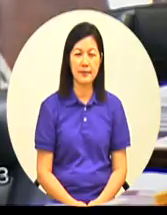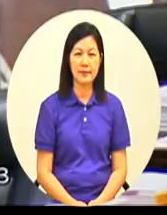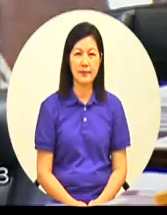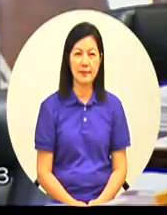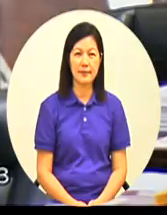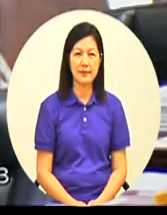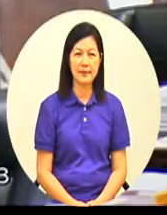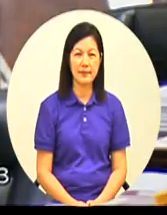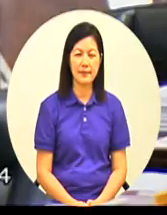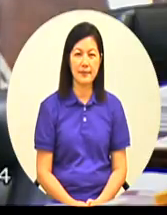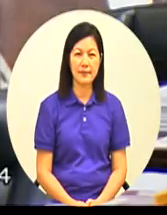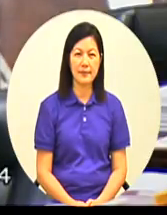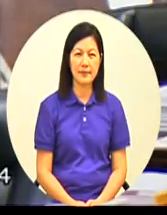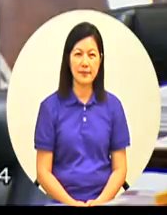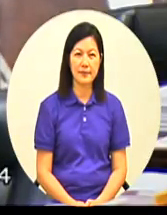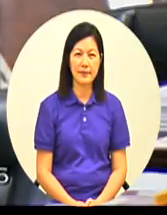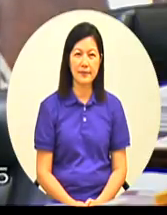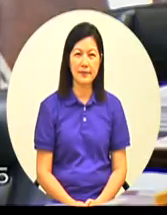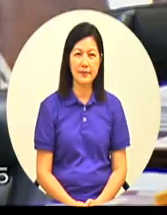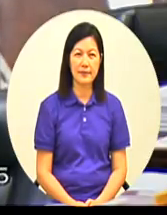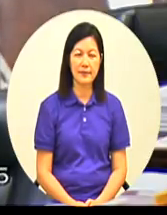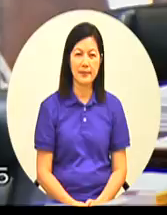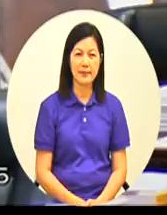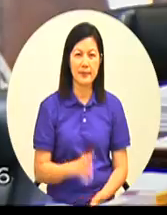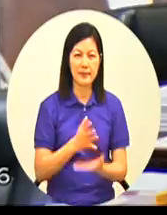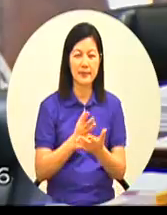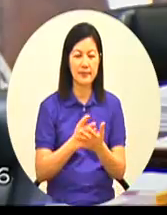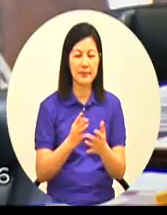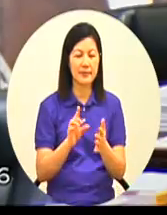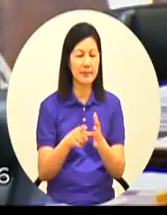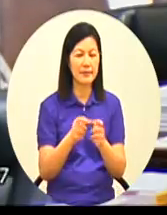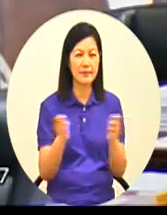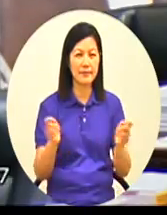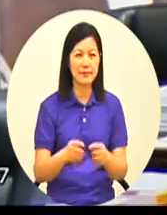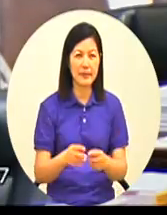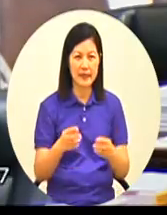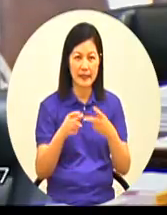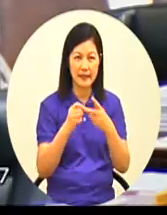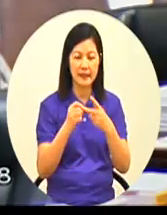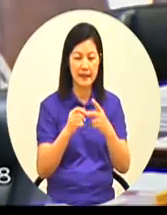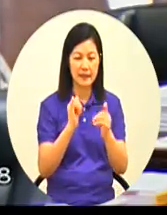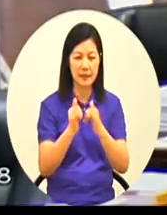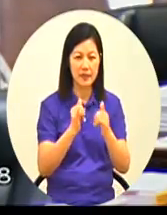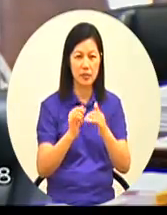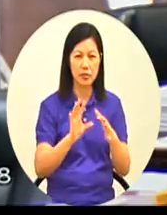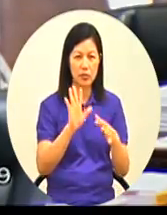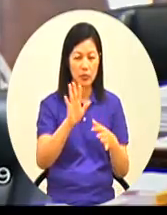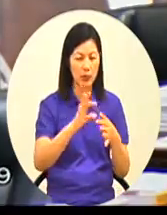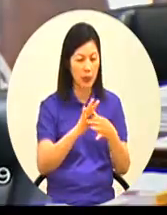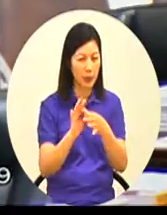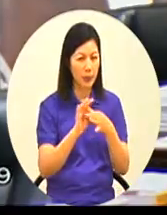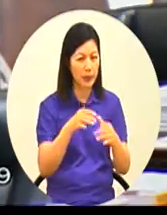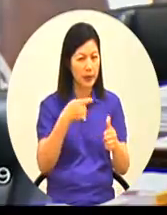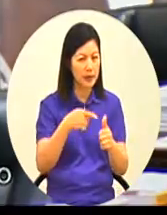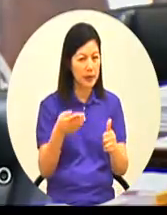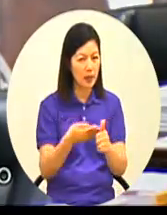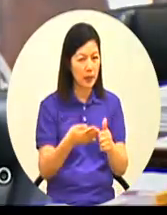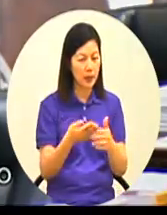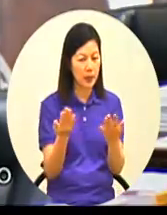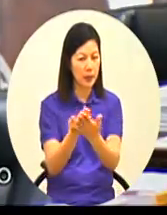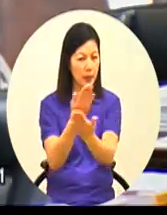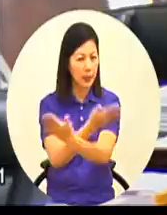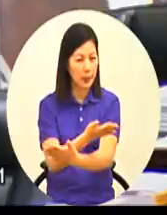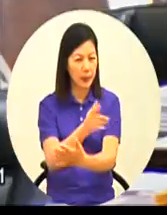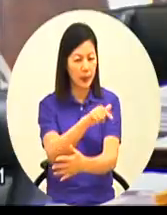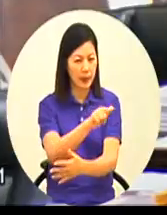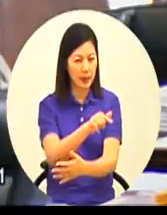回答。我讲了好几年了。第二个实质的跟市民有关的，就是说教育上的交换，交换老